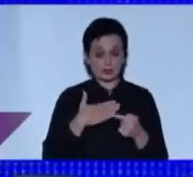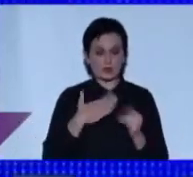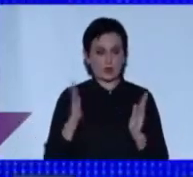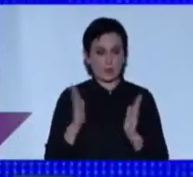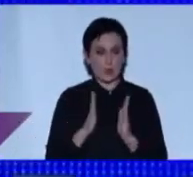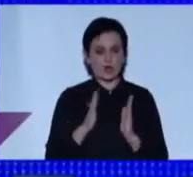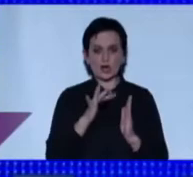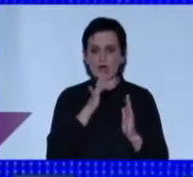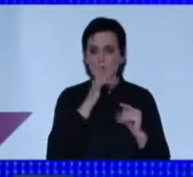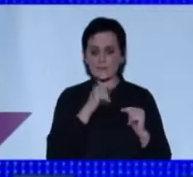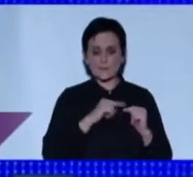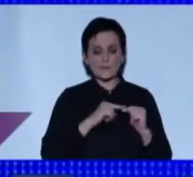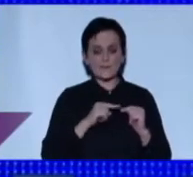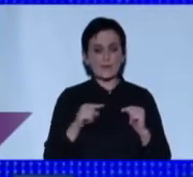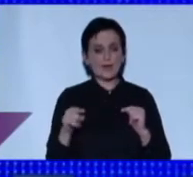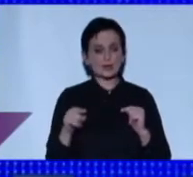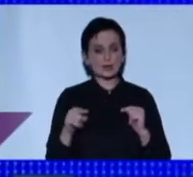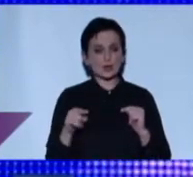მოკლე პერიოდში